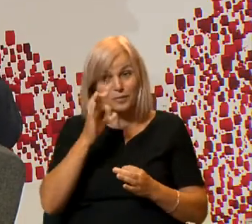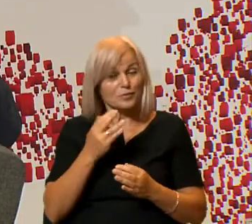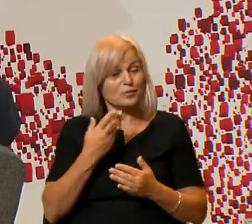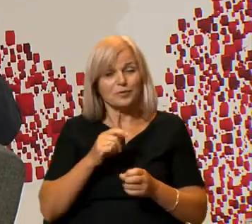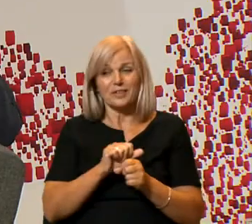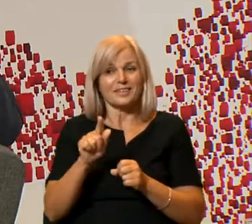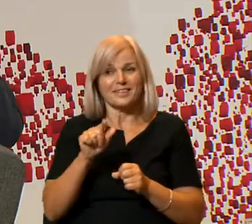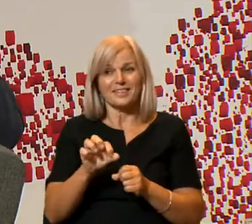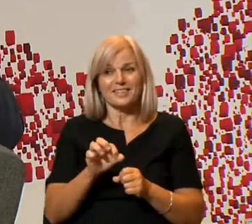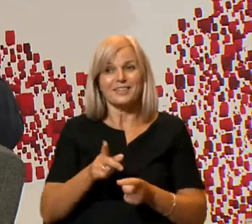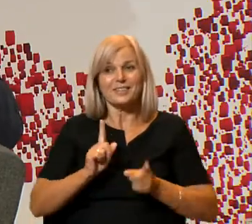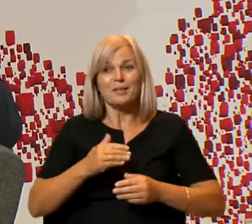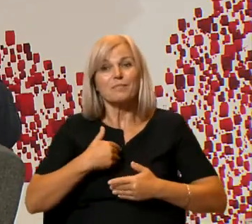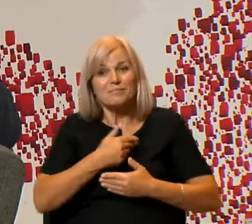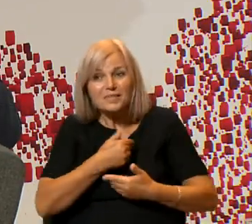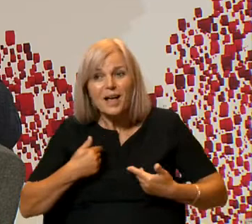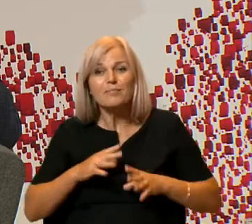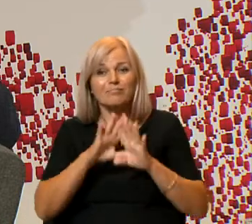jest.